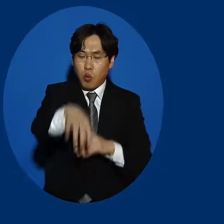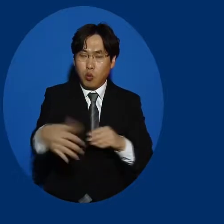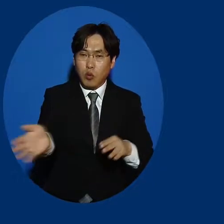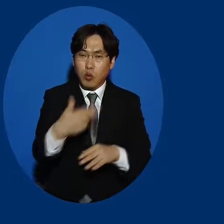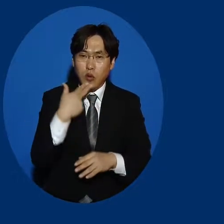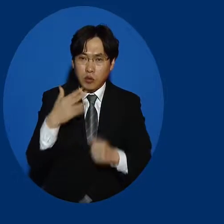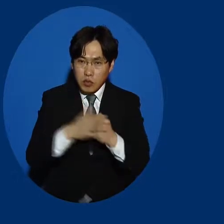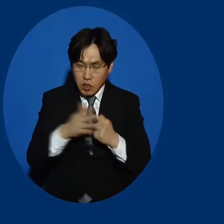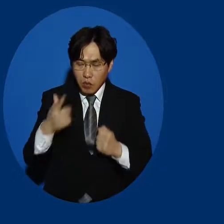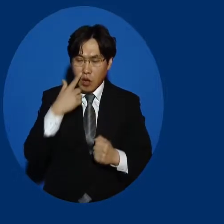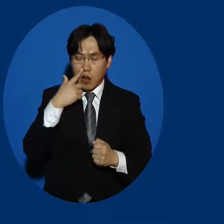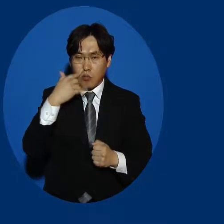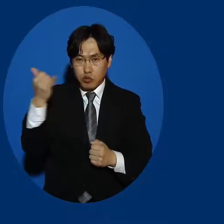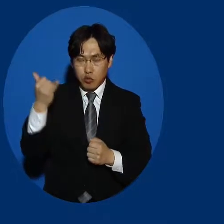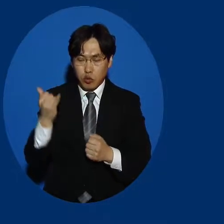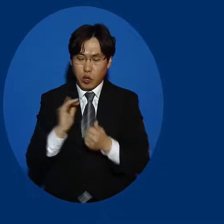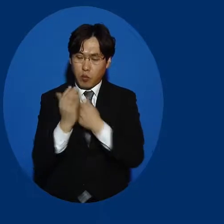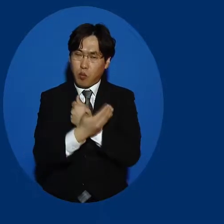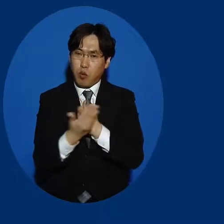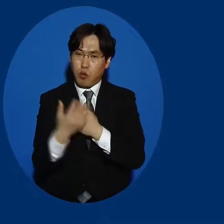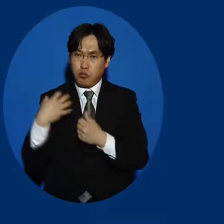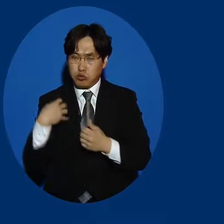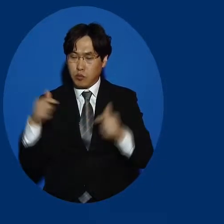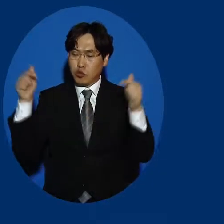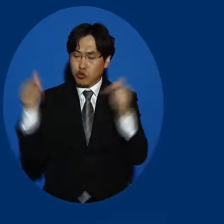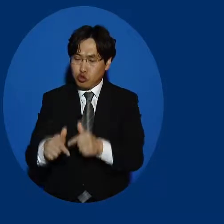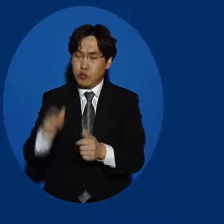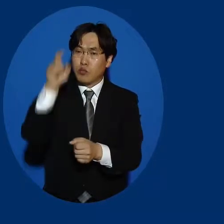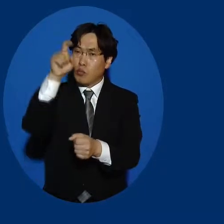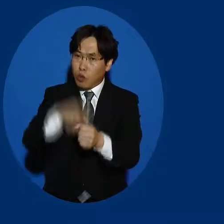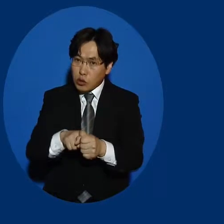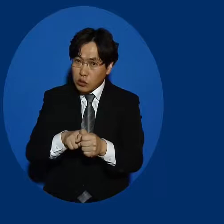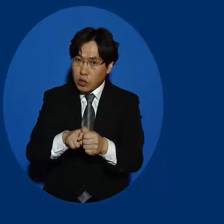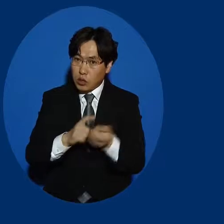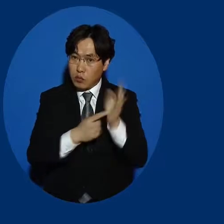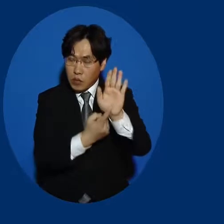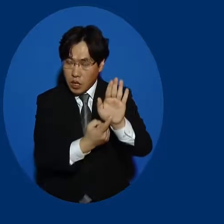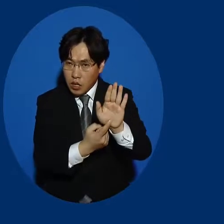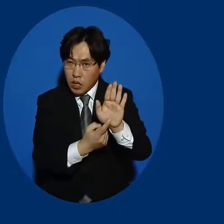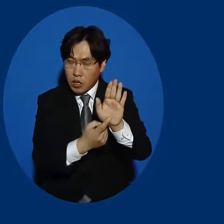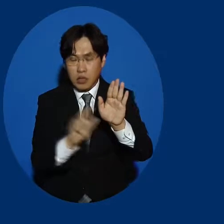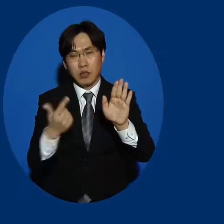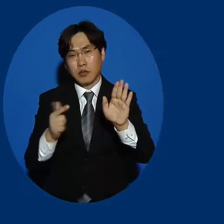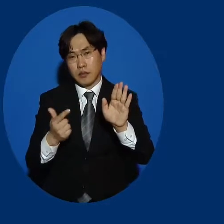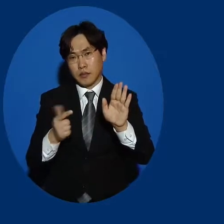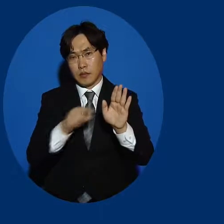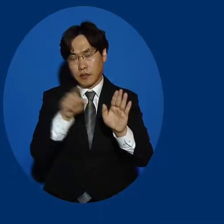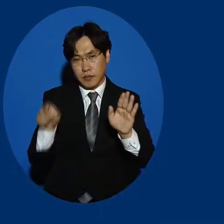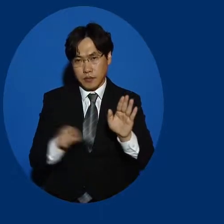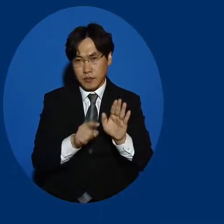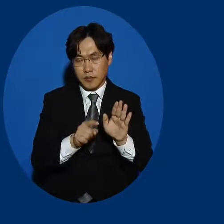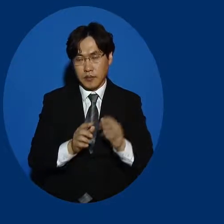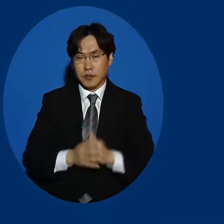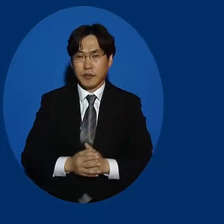부모의 보호 부담을 감면하기 위해서라고 우리가 이야기하다 보니